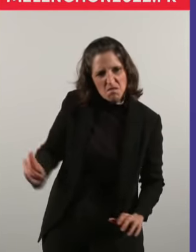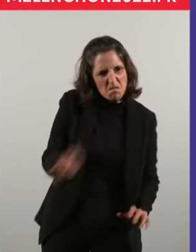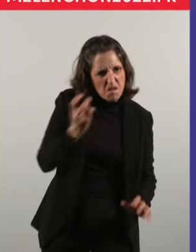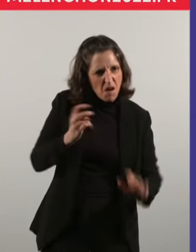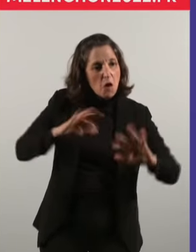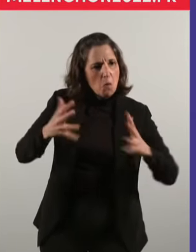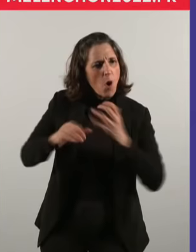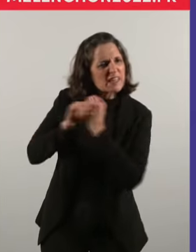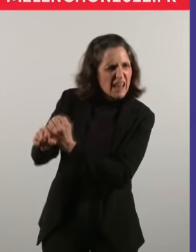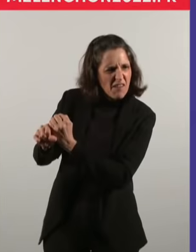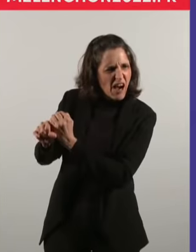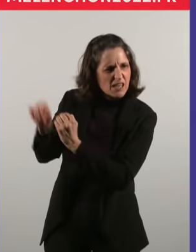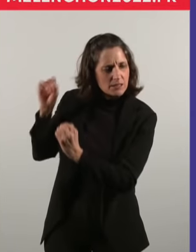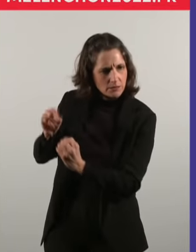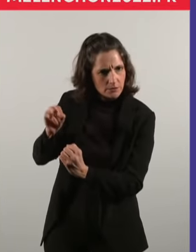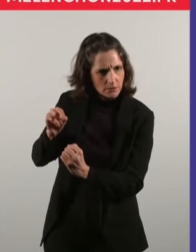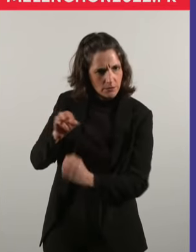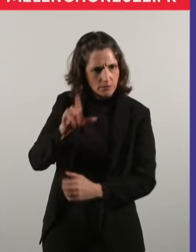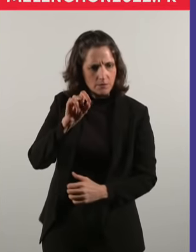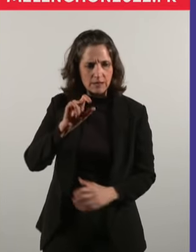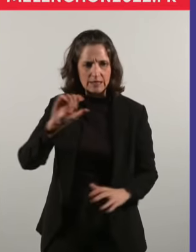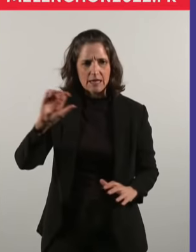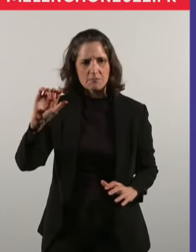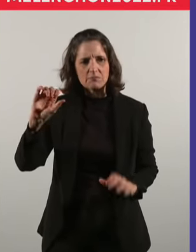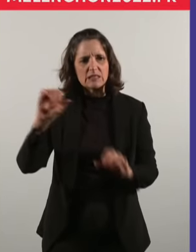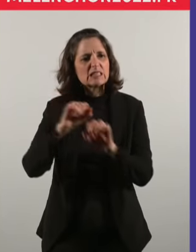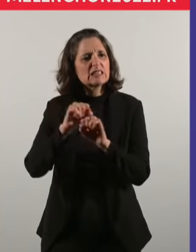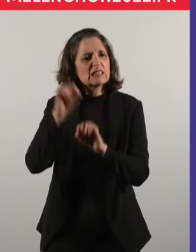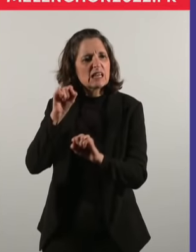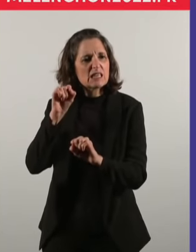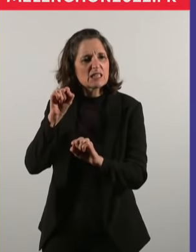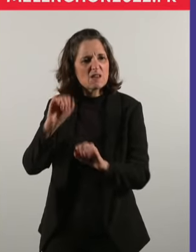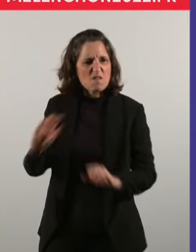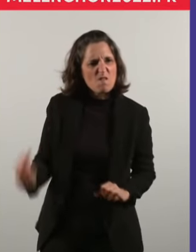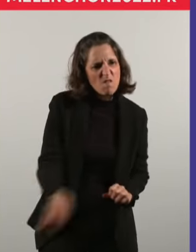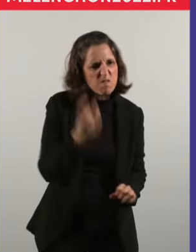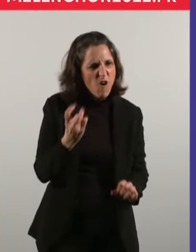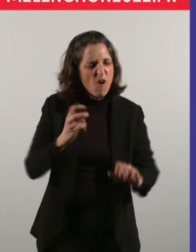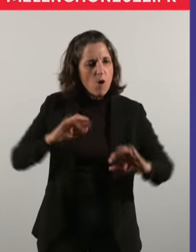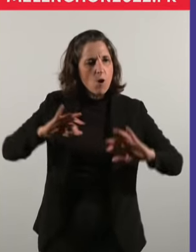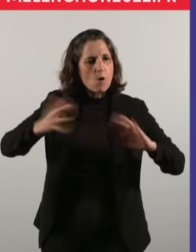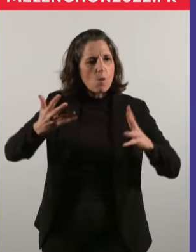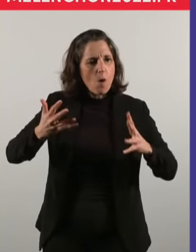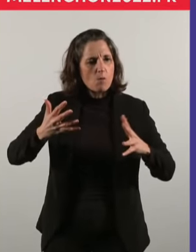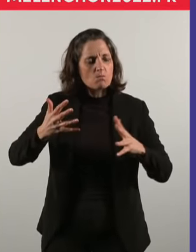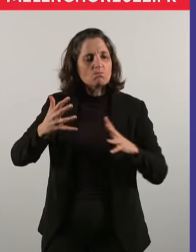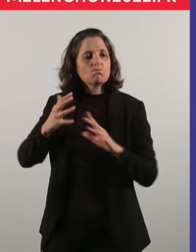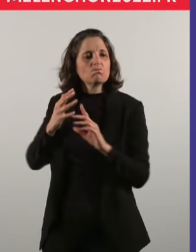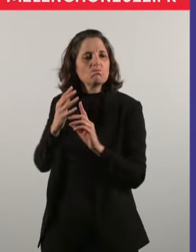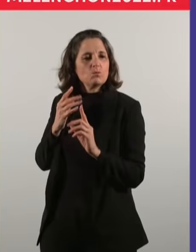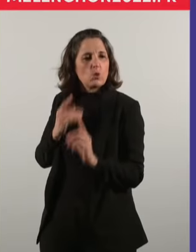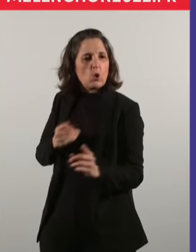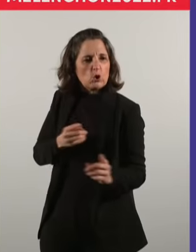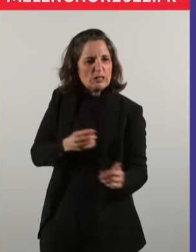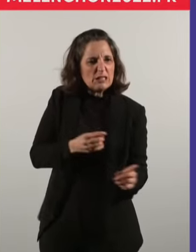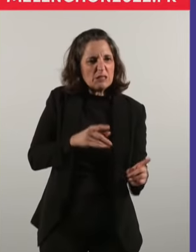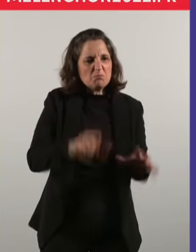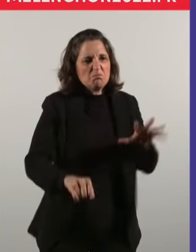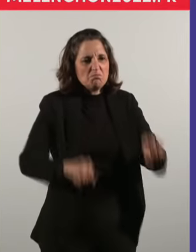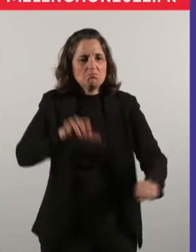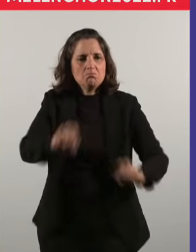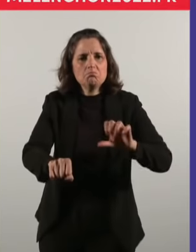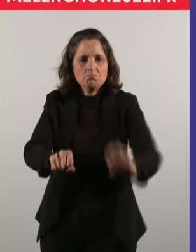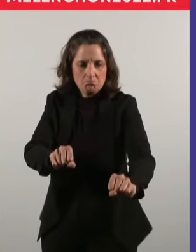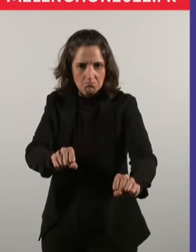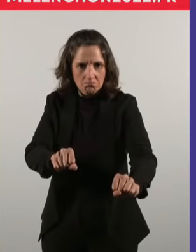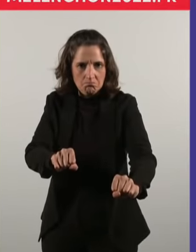êtes fait voler le 20e siècle avec la colonisation. Alors nous autres Français, à cette étape, nous ne voulons